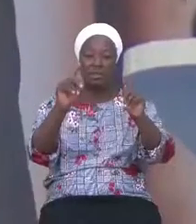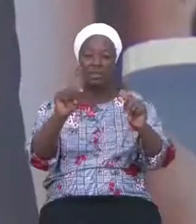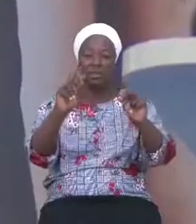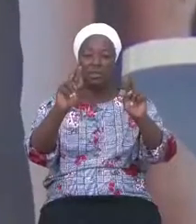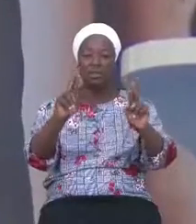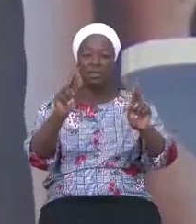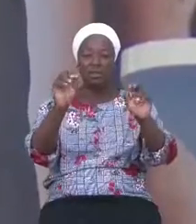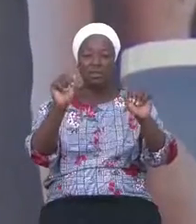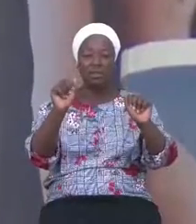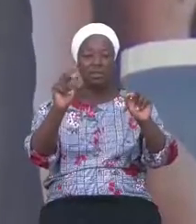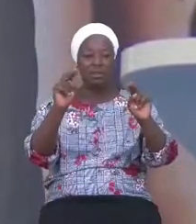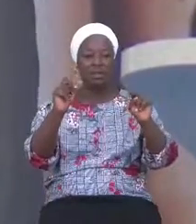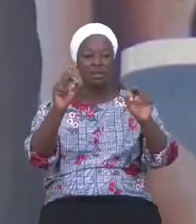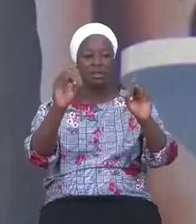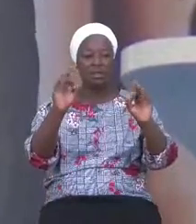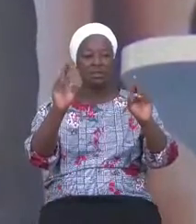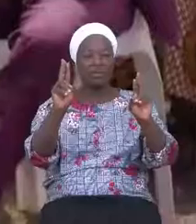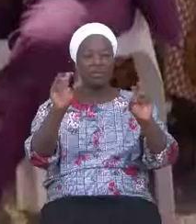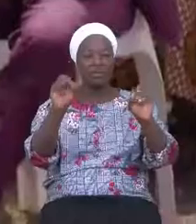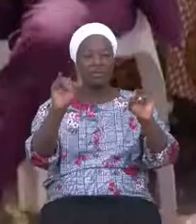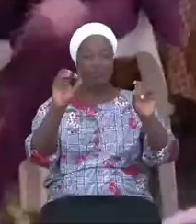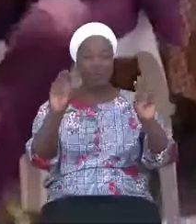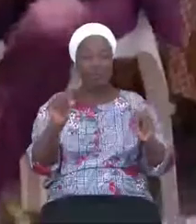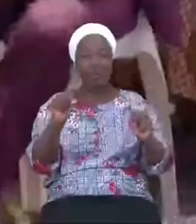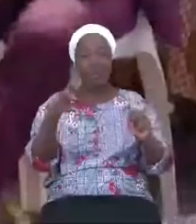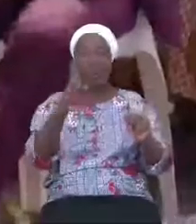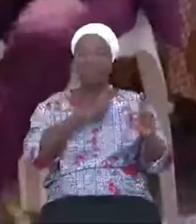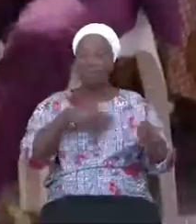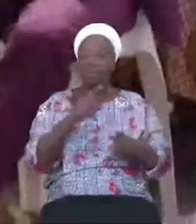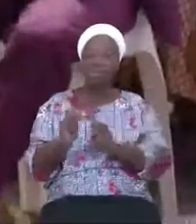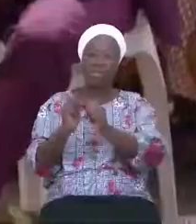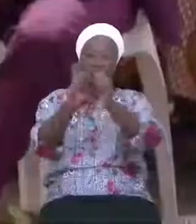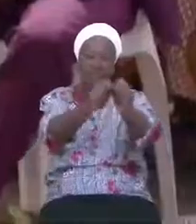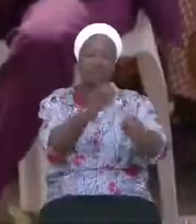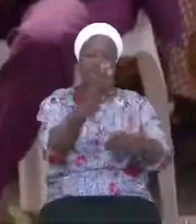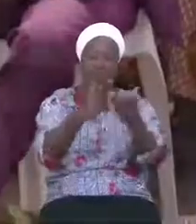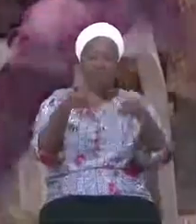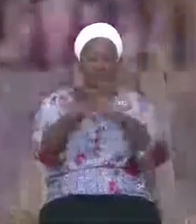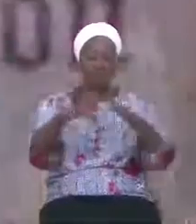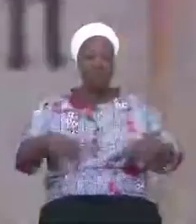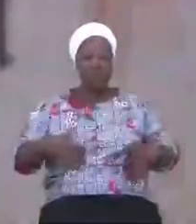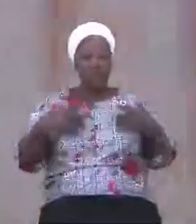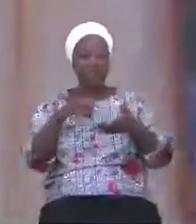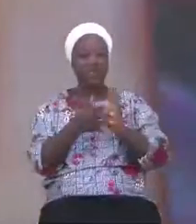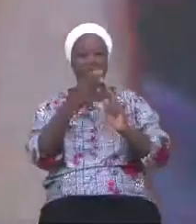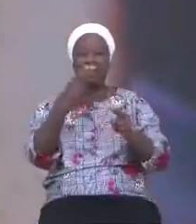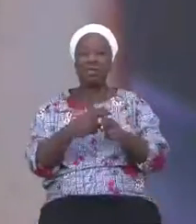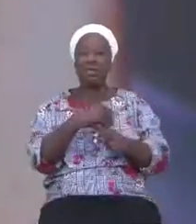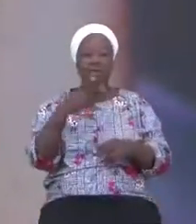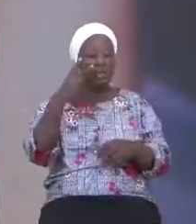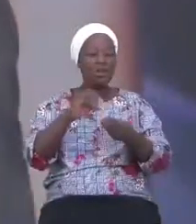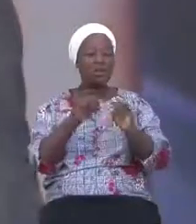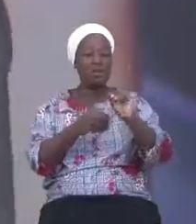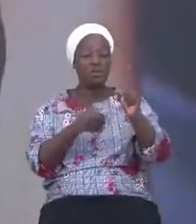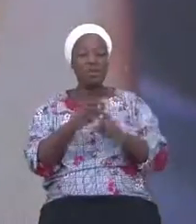Seigneur va transférer quelque chose dans ta vie. Premier élément, la merveille et la grandeur de